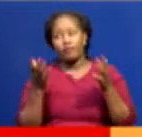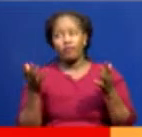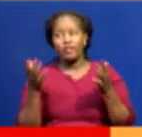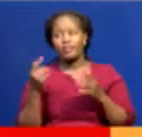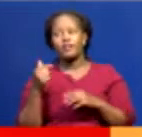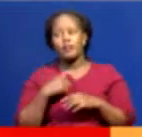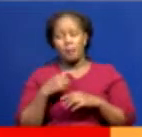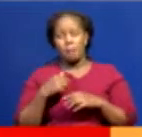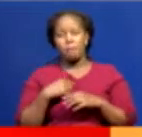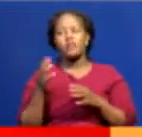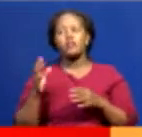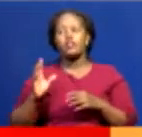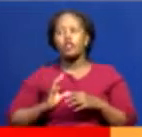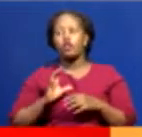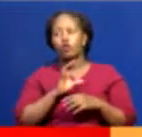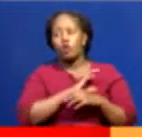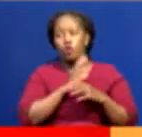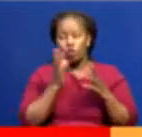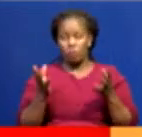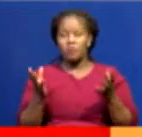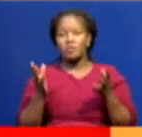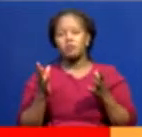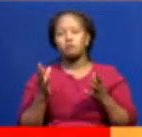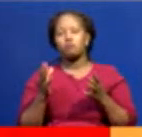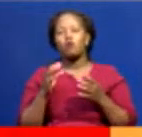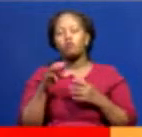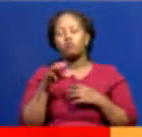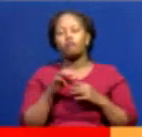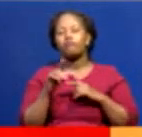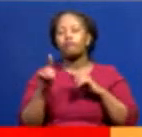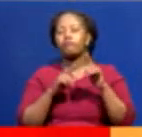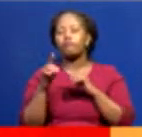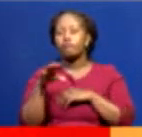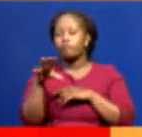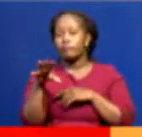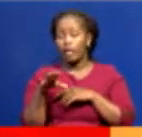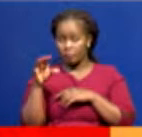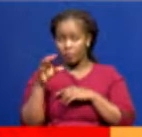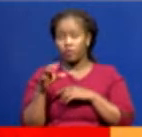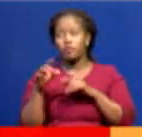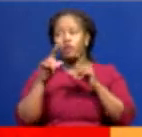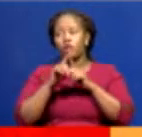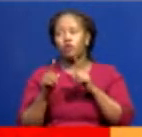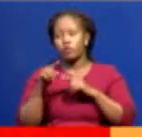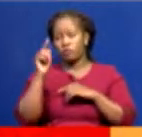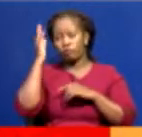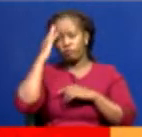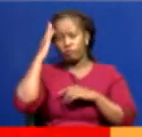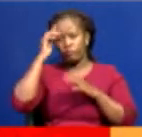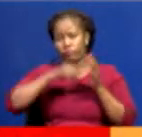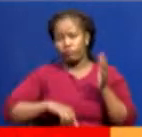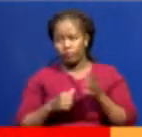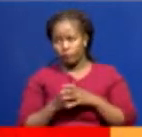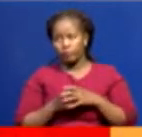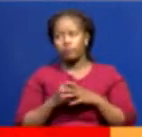niko katika kamati ya uchukuzi, na unavyojua kwamba tuliingia katika